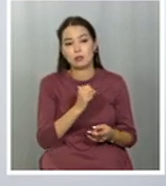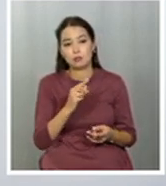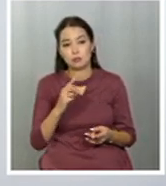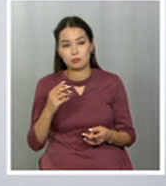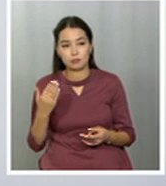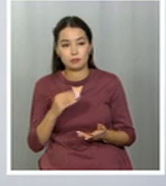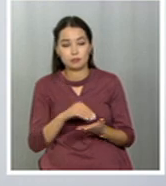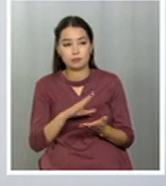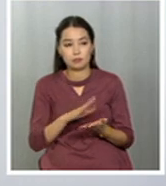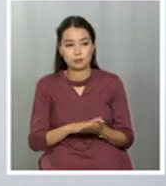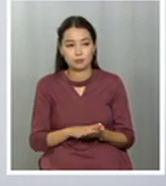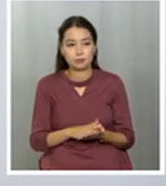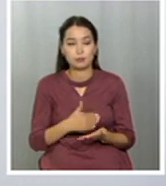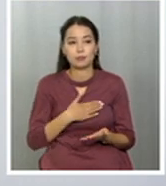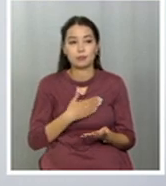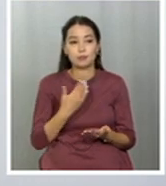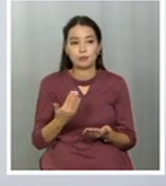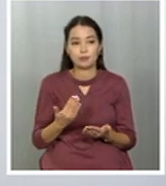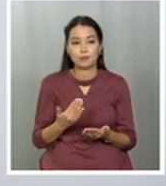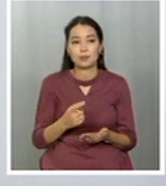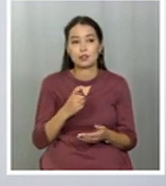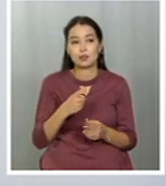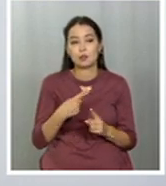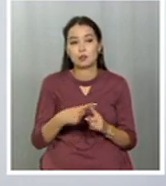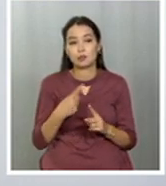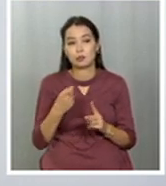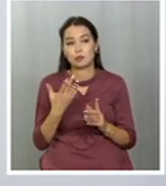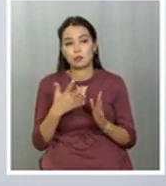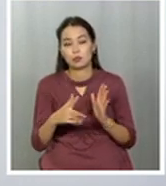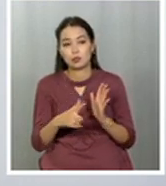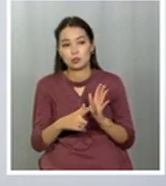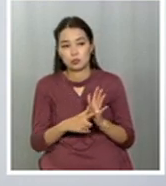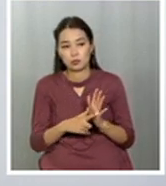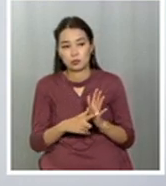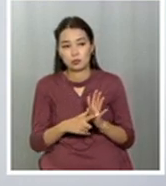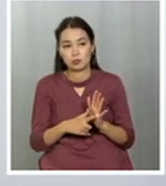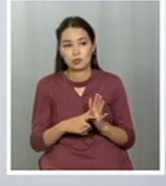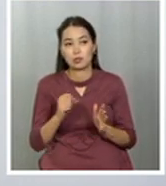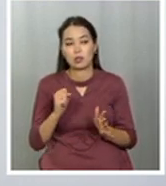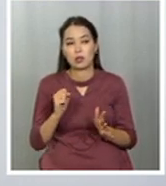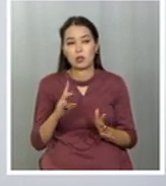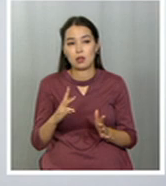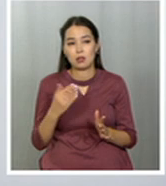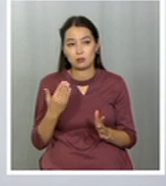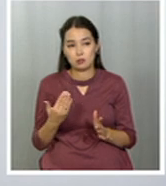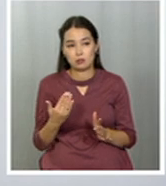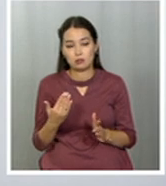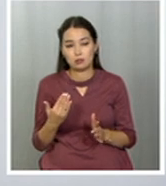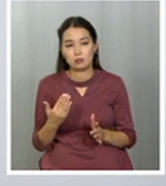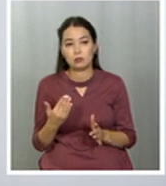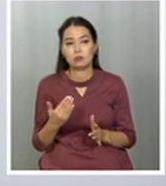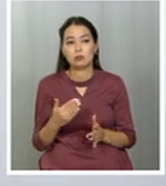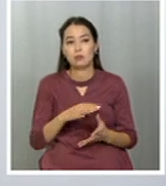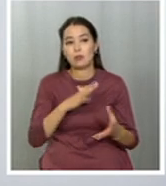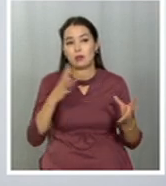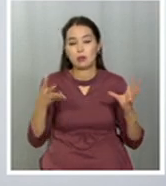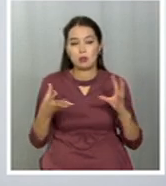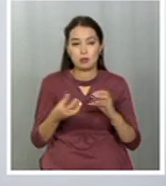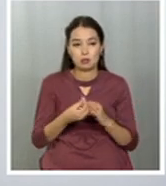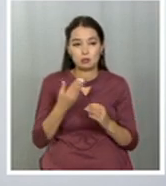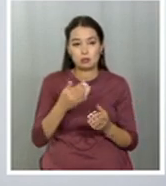Яғни, бұндағы бізде x қосылған 157-іміз АН мүшесі болсын, ал барлығының